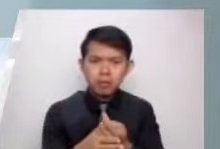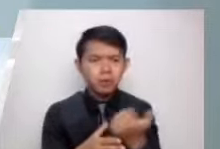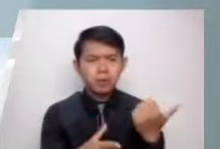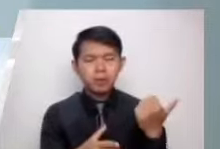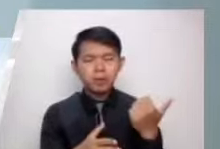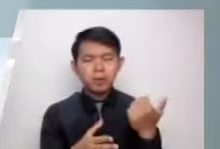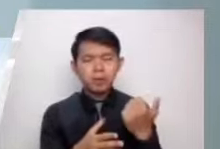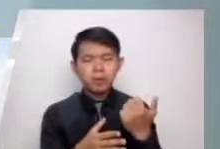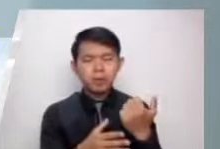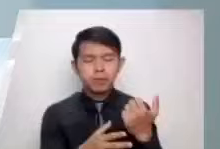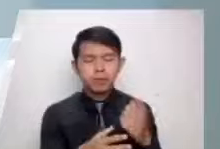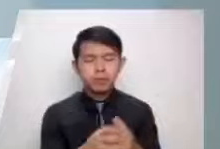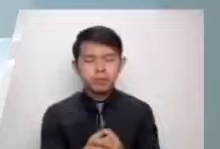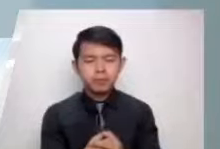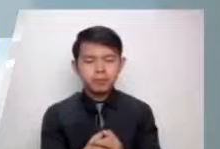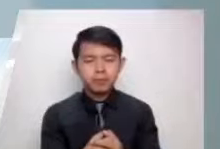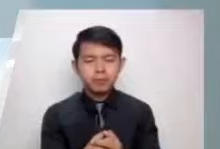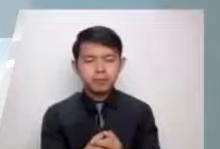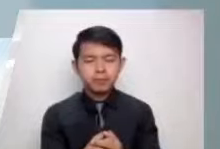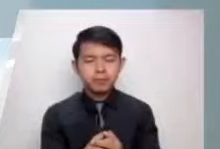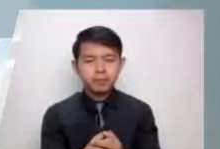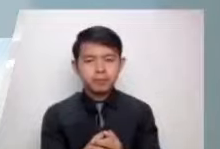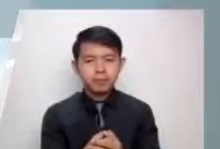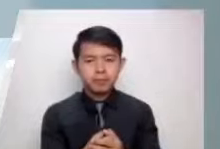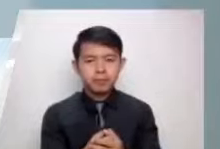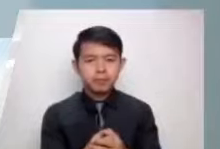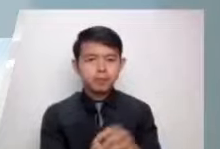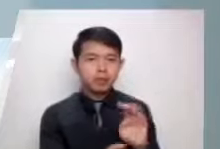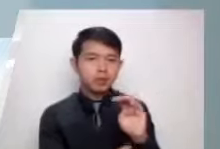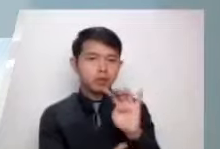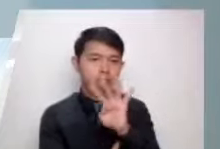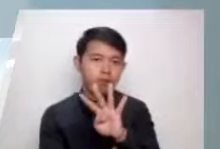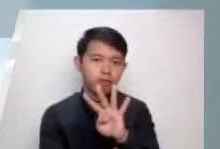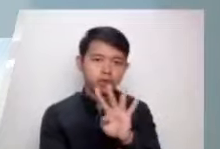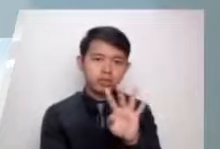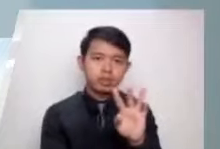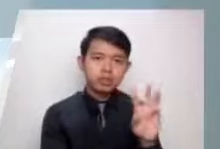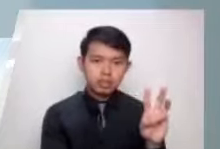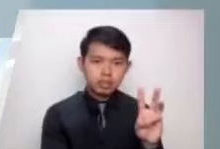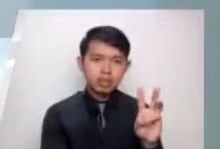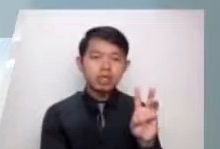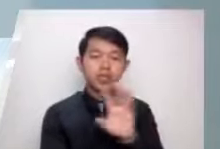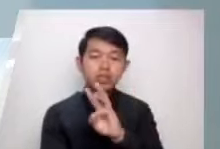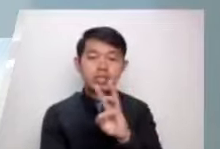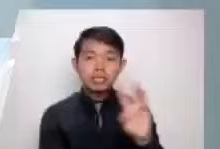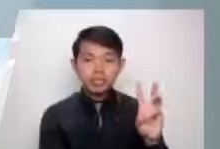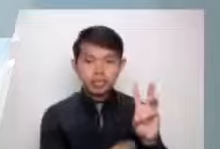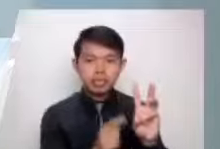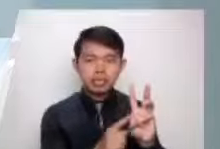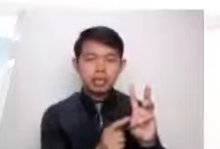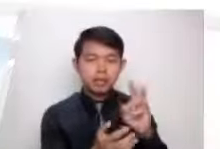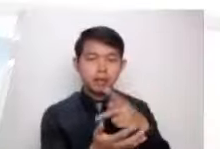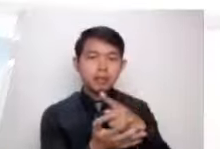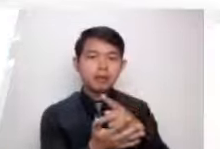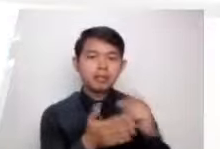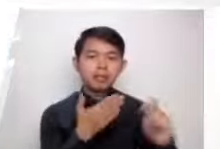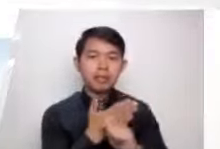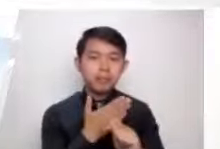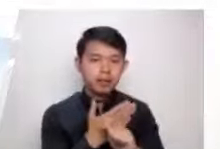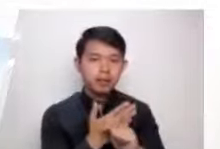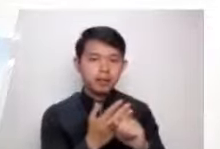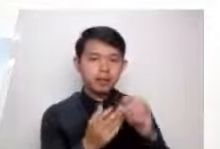candidates. And so therefore, itong 66 ay partial list na mga pwedeng maisama sa balota. Kabilang